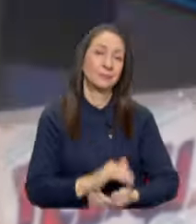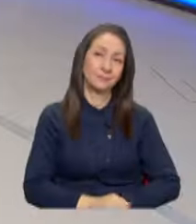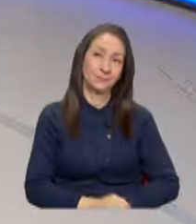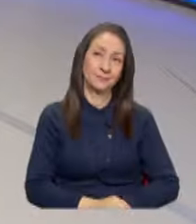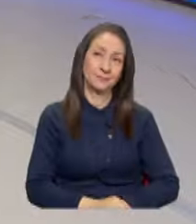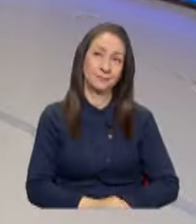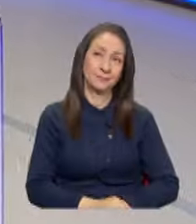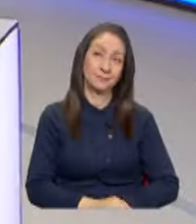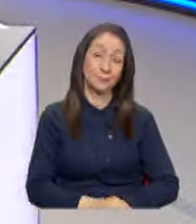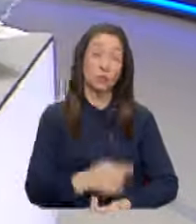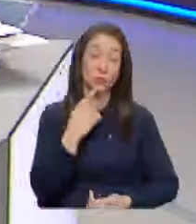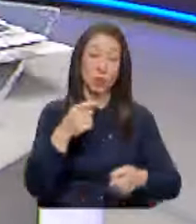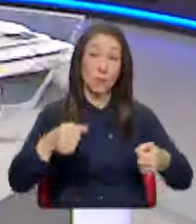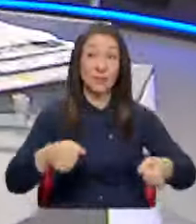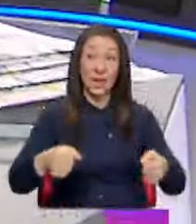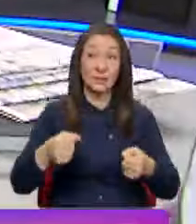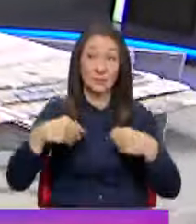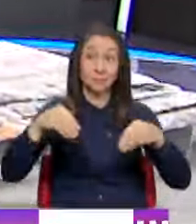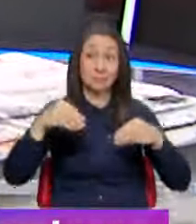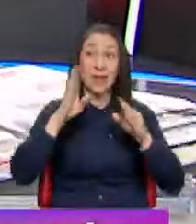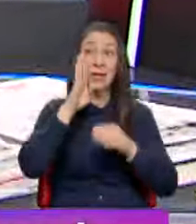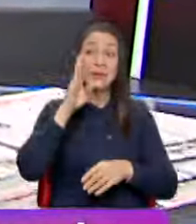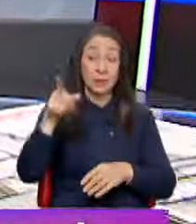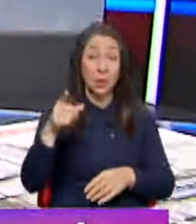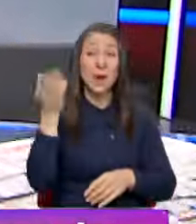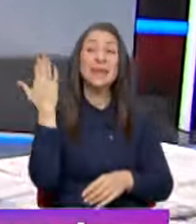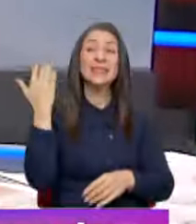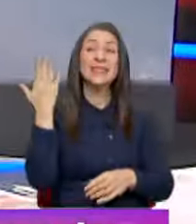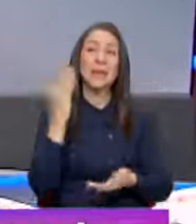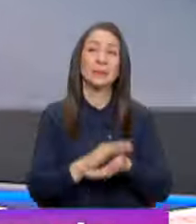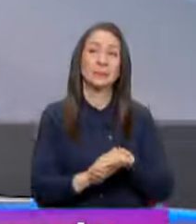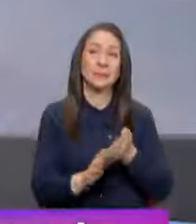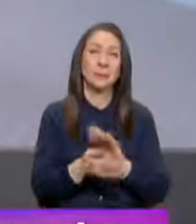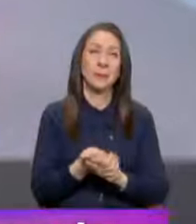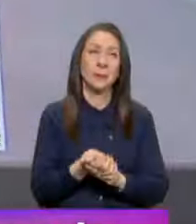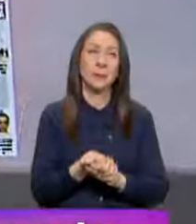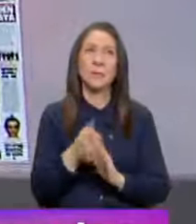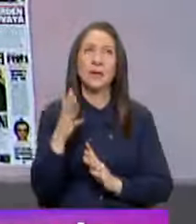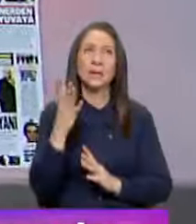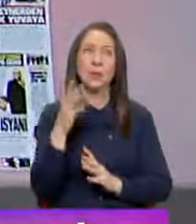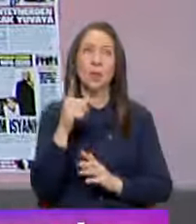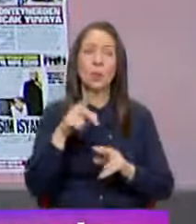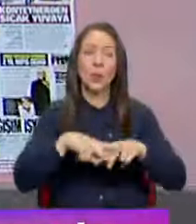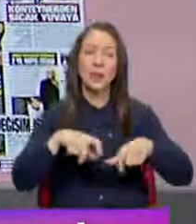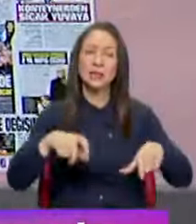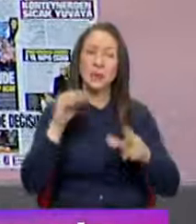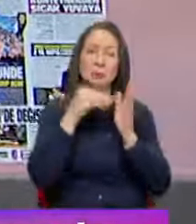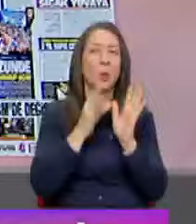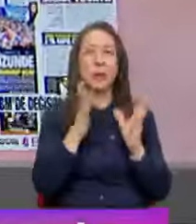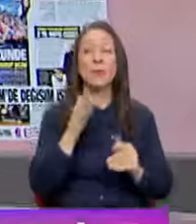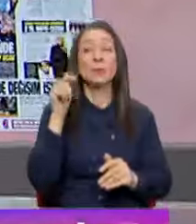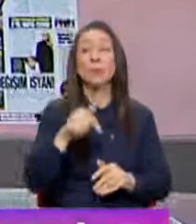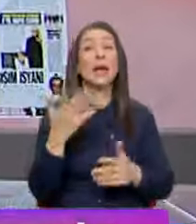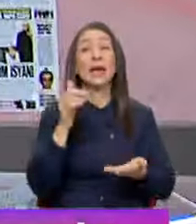sene diyor ki pazarcı esnafı o eskidendi Bilmiyorum belki bir başlık olarak da kullanılır gelelim